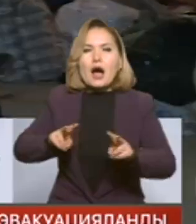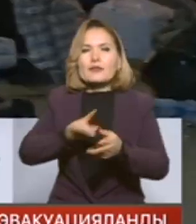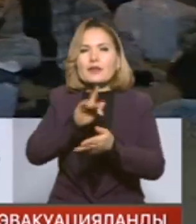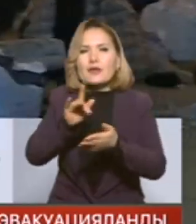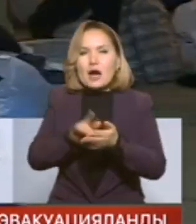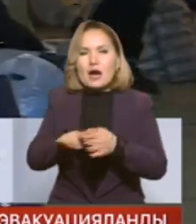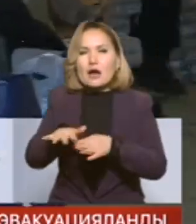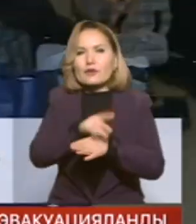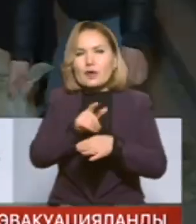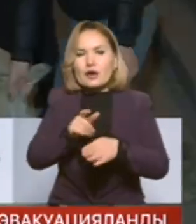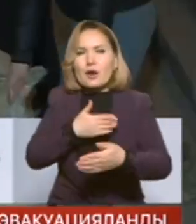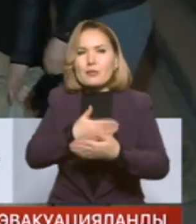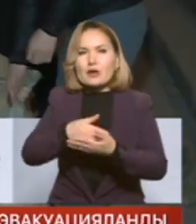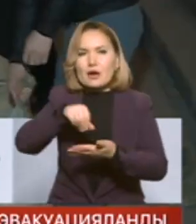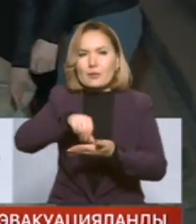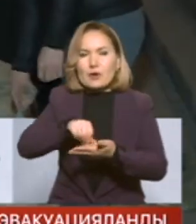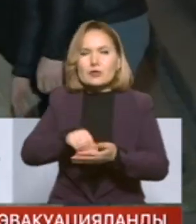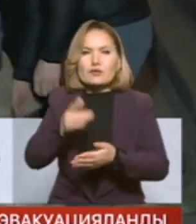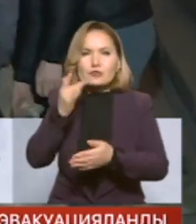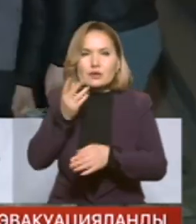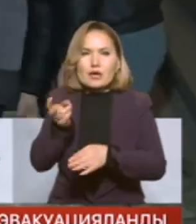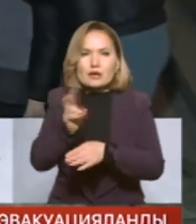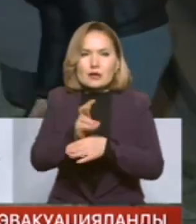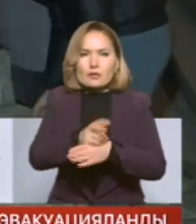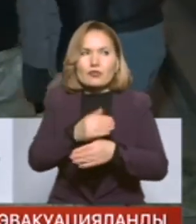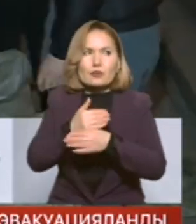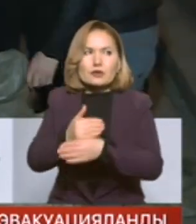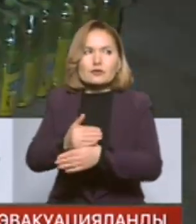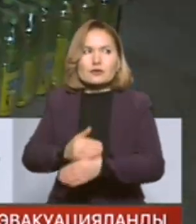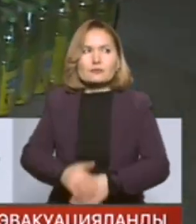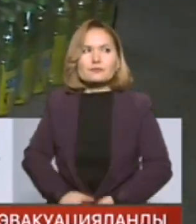мен еріктілер белсенді түрде атсалысып жатыр.